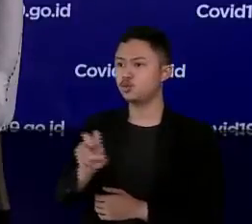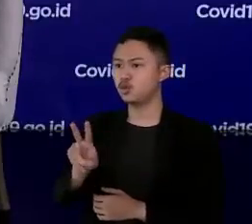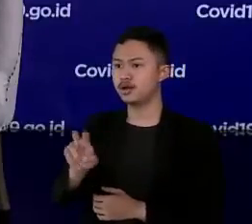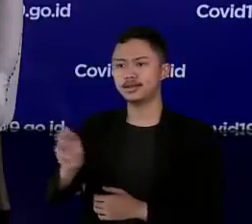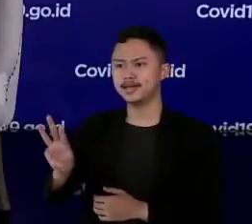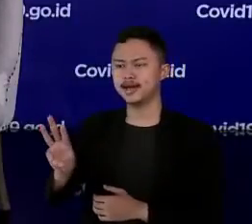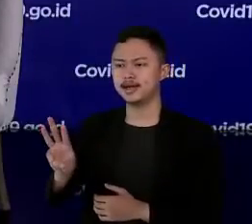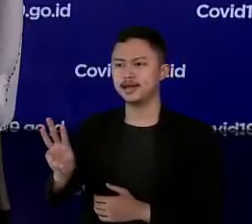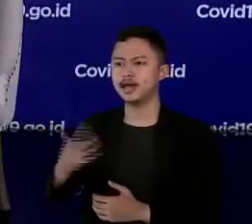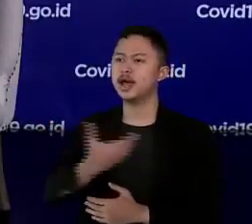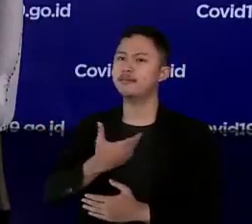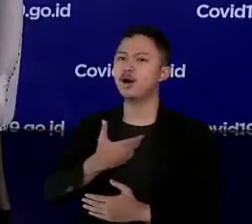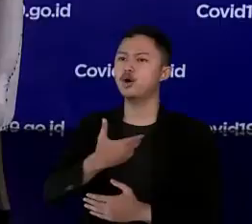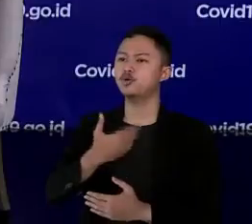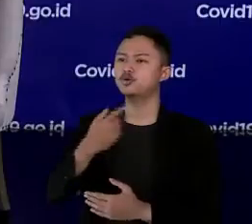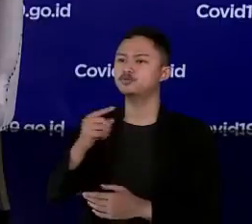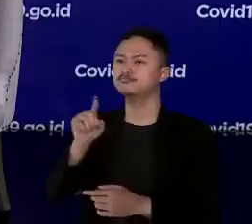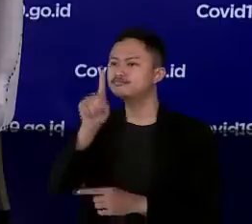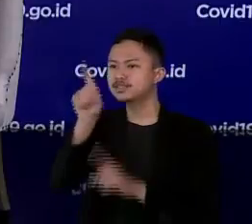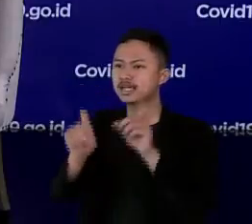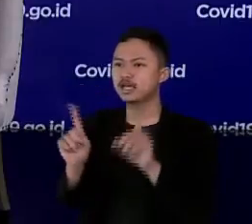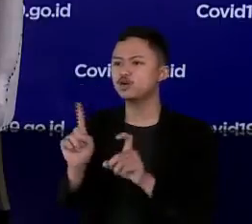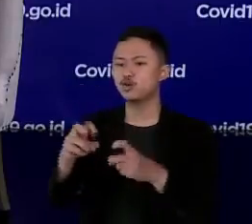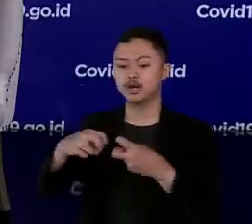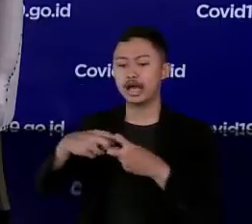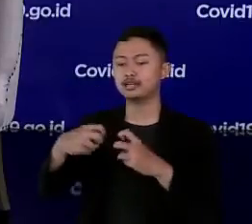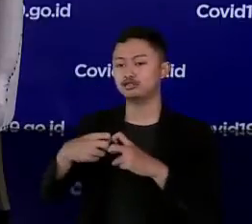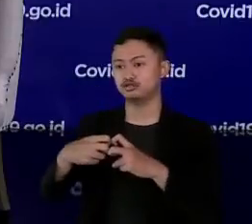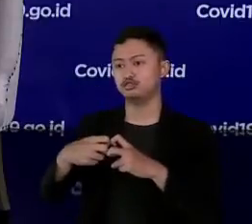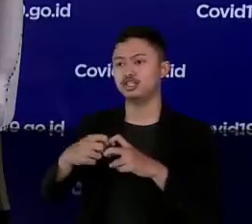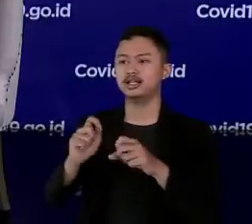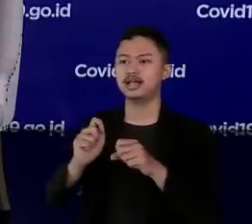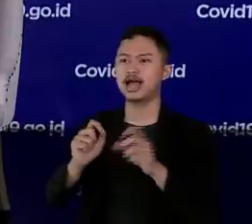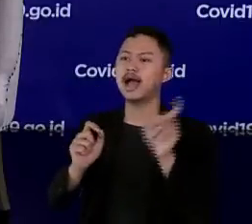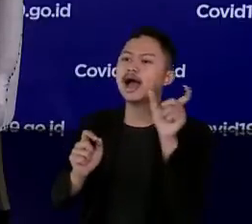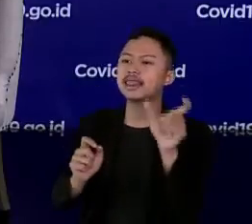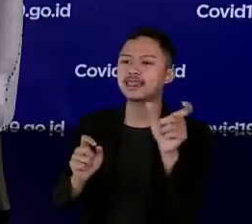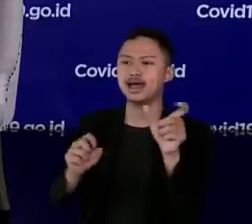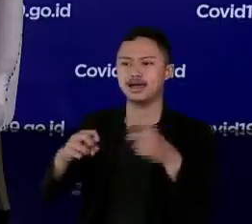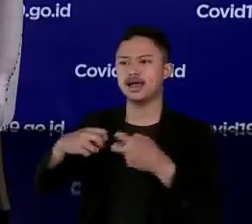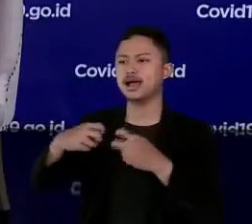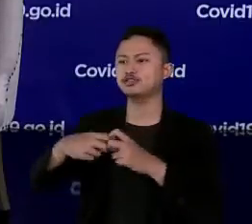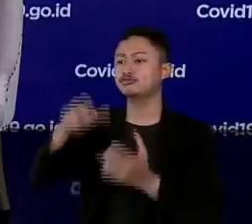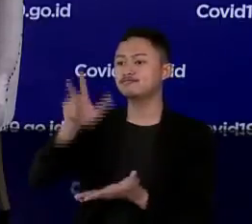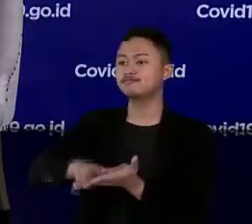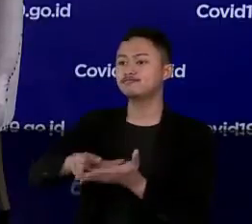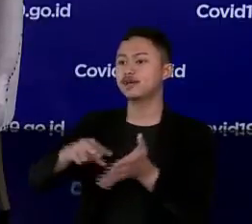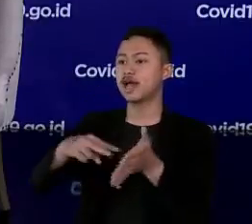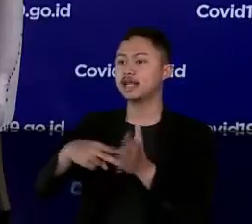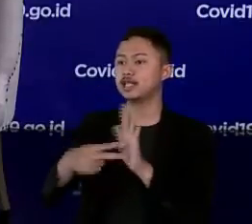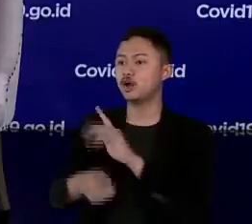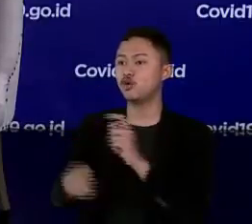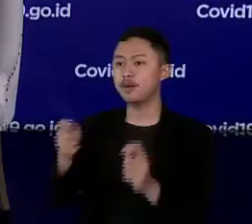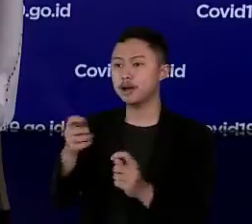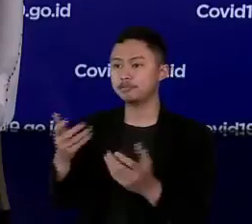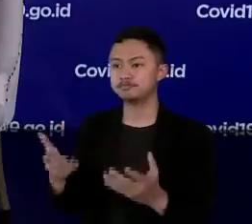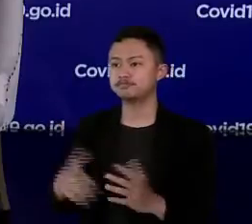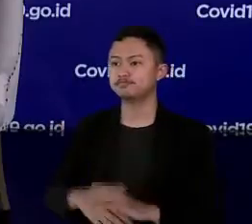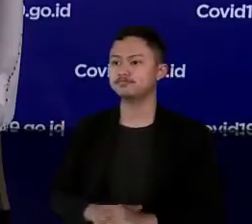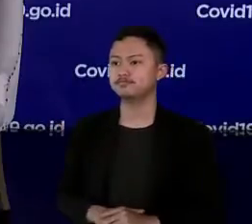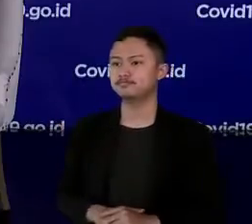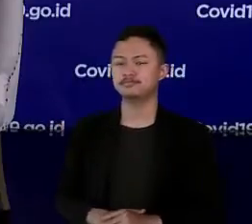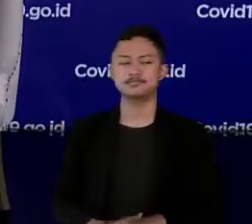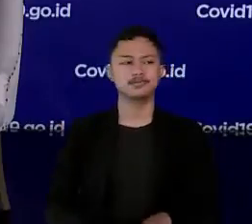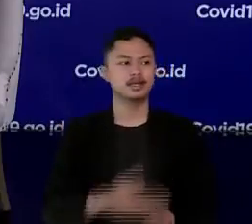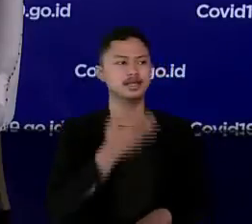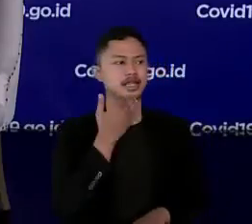kemudian sekaligus saya konfirmasi mengenai definisi tadi setuju juga enggak untuk kasus penetapan yang disebut dengan kasus ia akan terima kasih